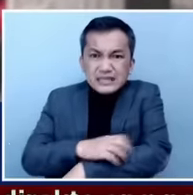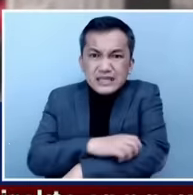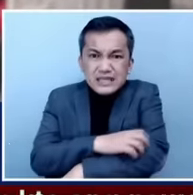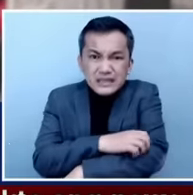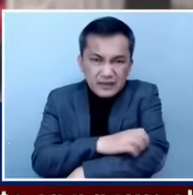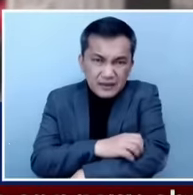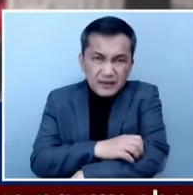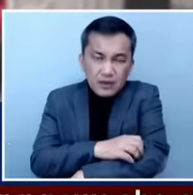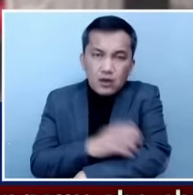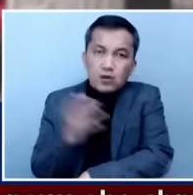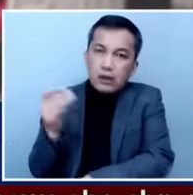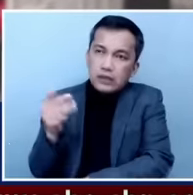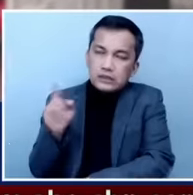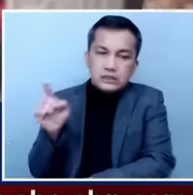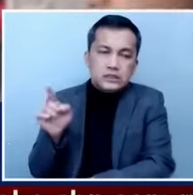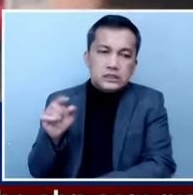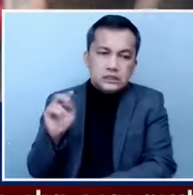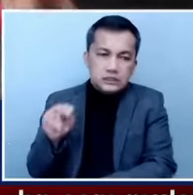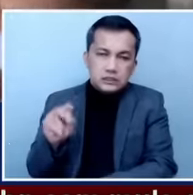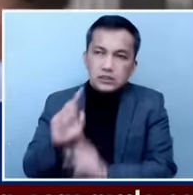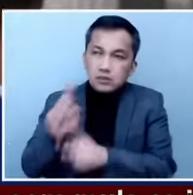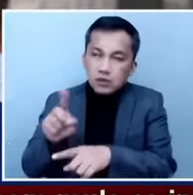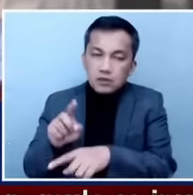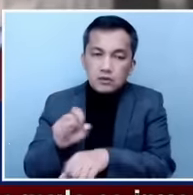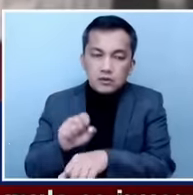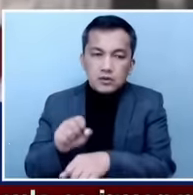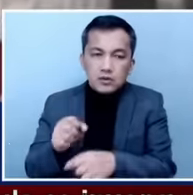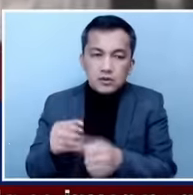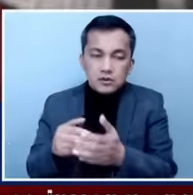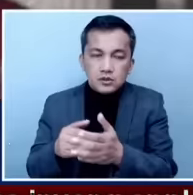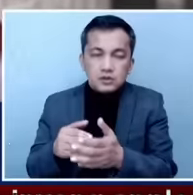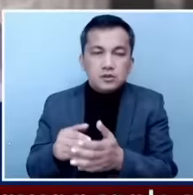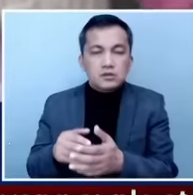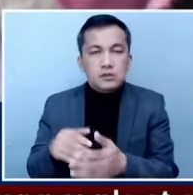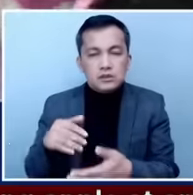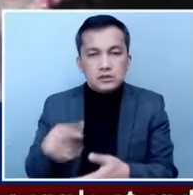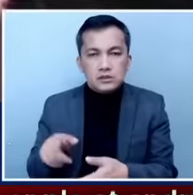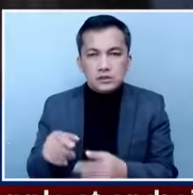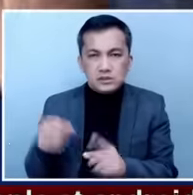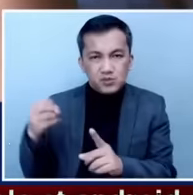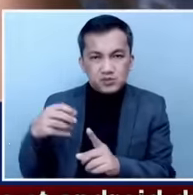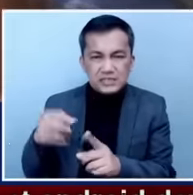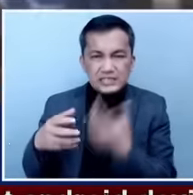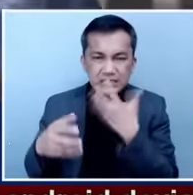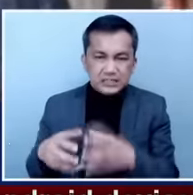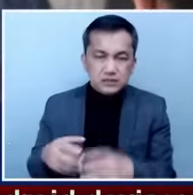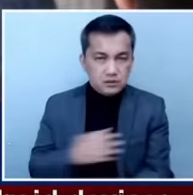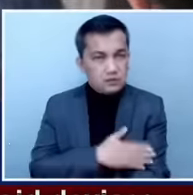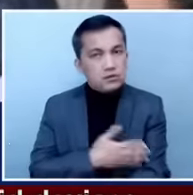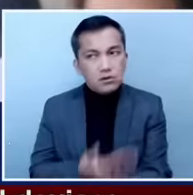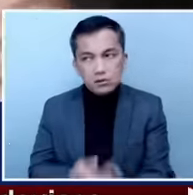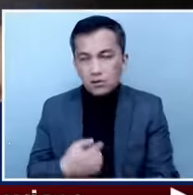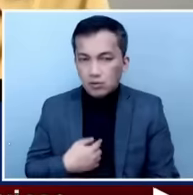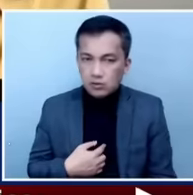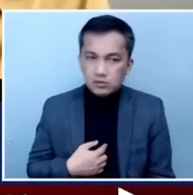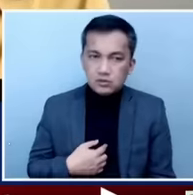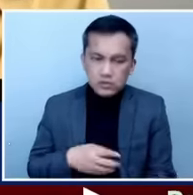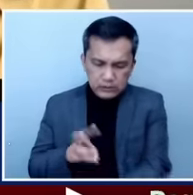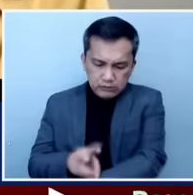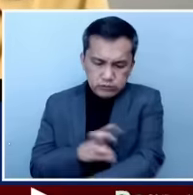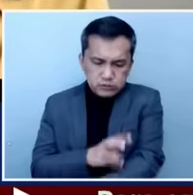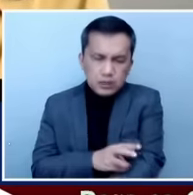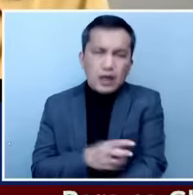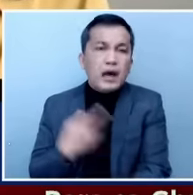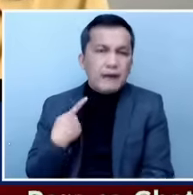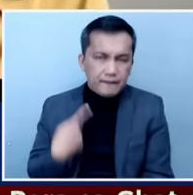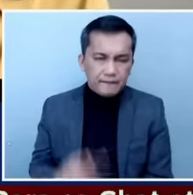po, kailangan pumasok. Yung exposed sila sa init. Yung anak ko po maano sa buwang araw. Ayon